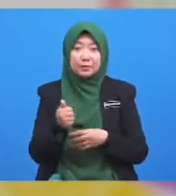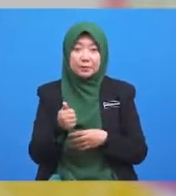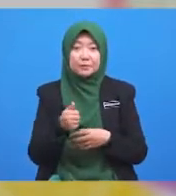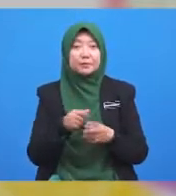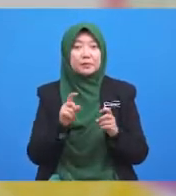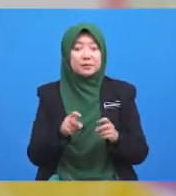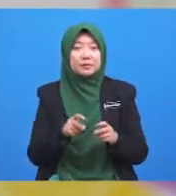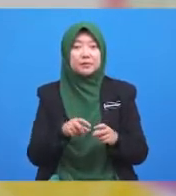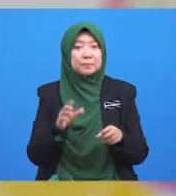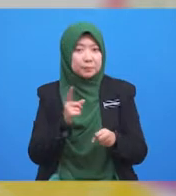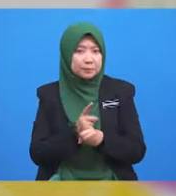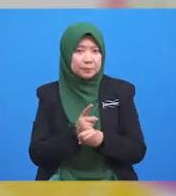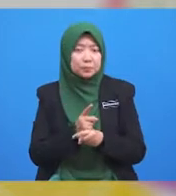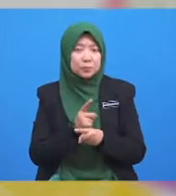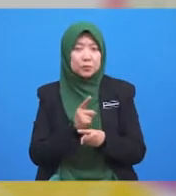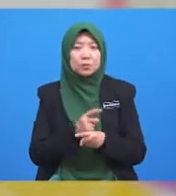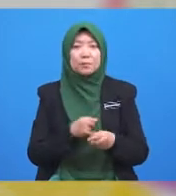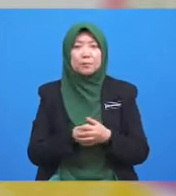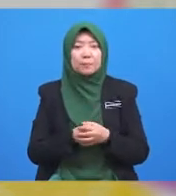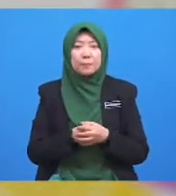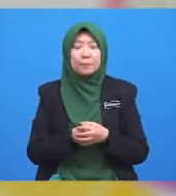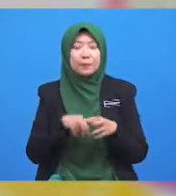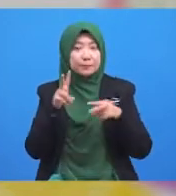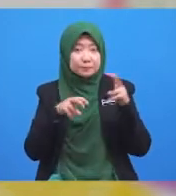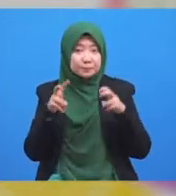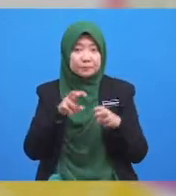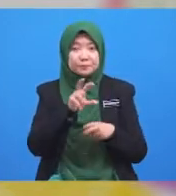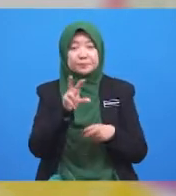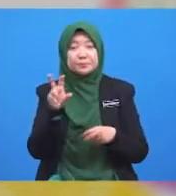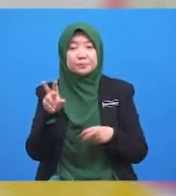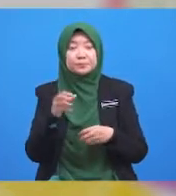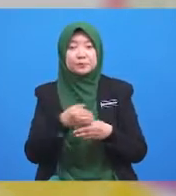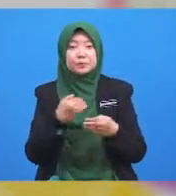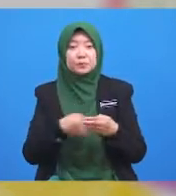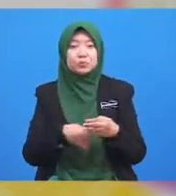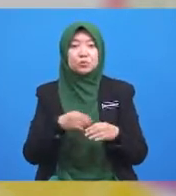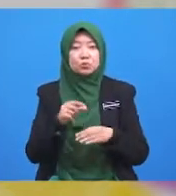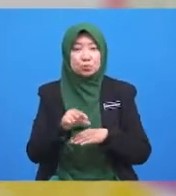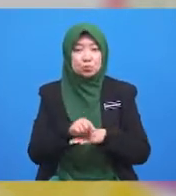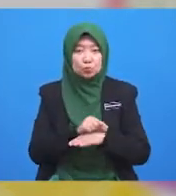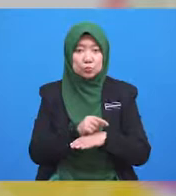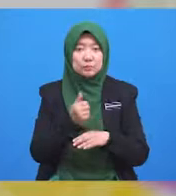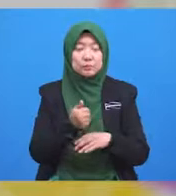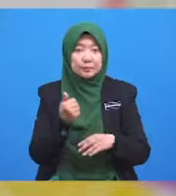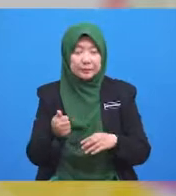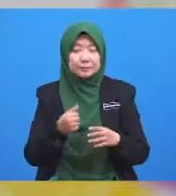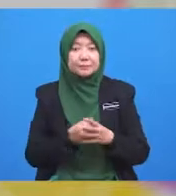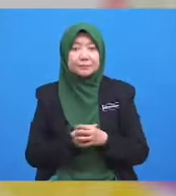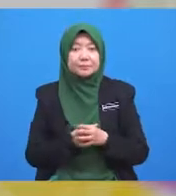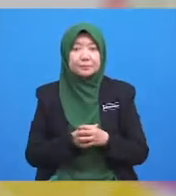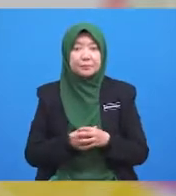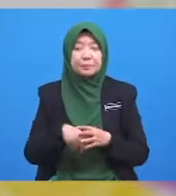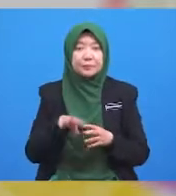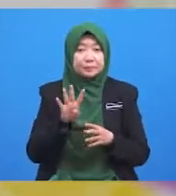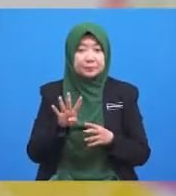dipasang dengan betul. 3. Periksa plug dan soket sebelum menggunakan alat-alat elektrik.